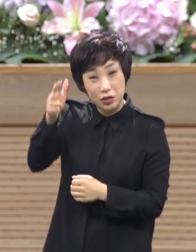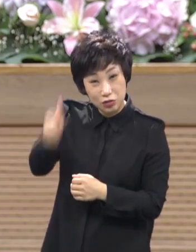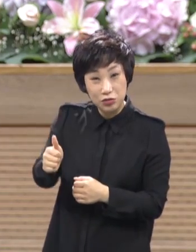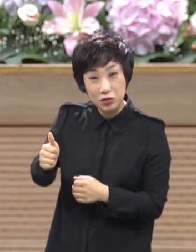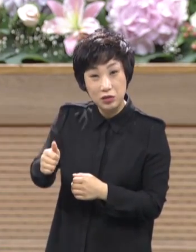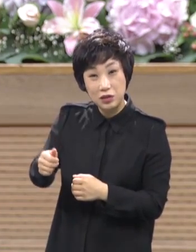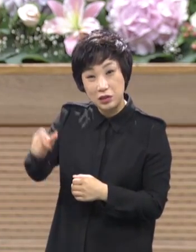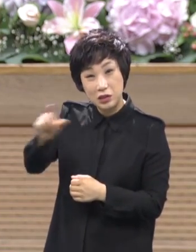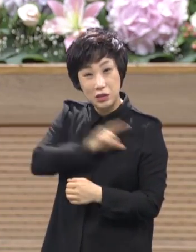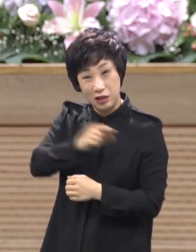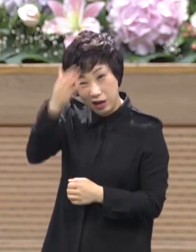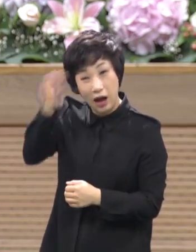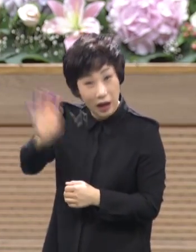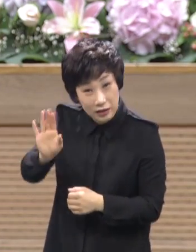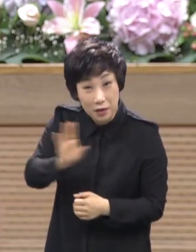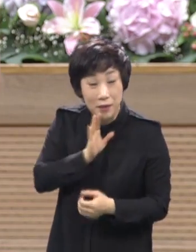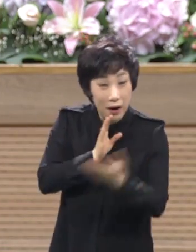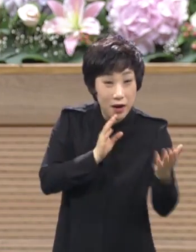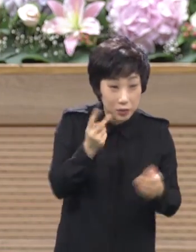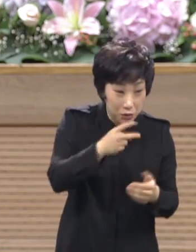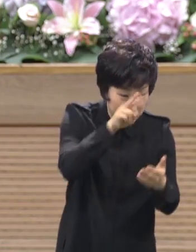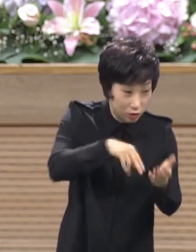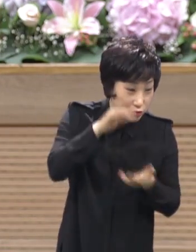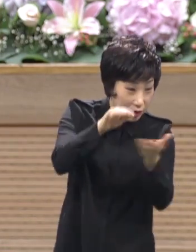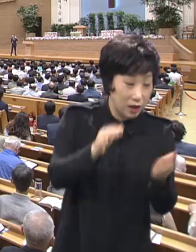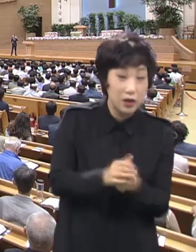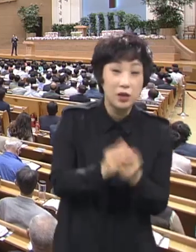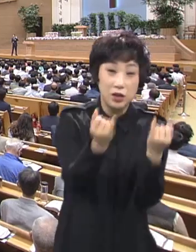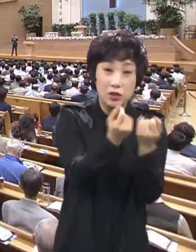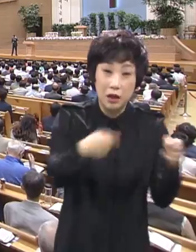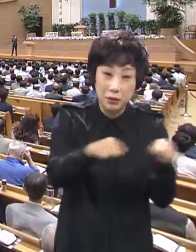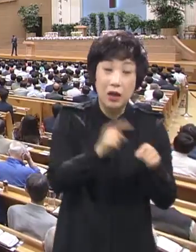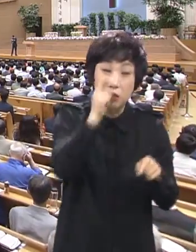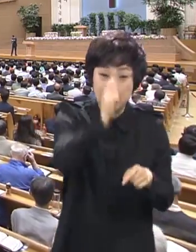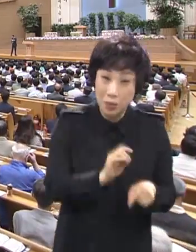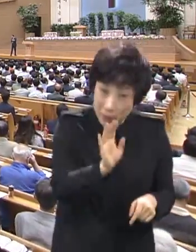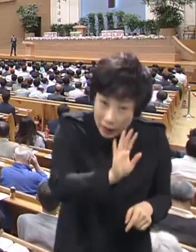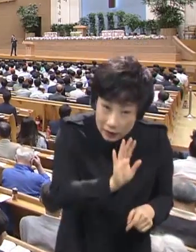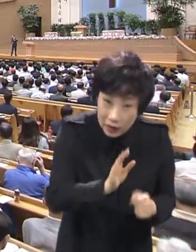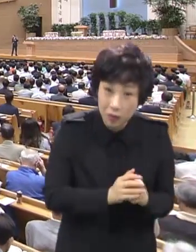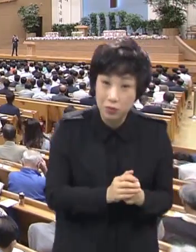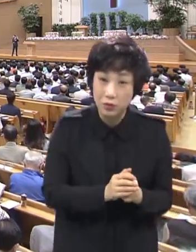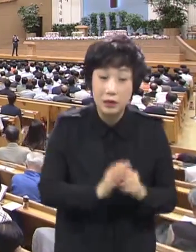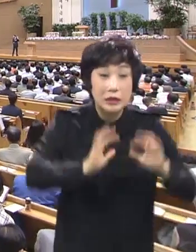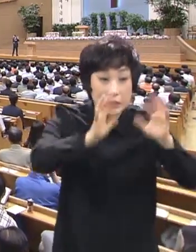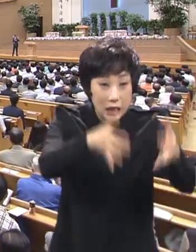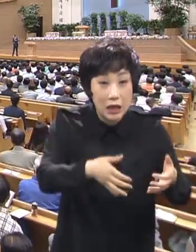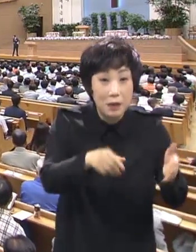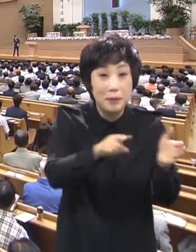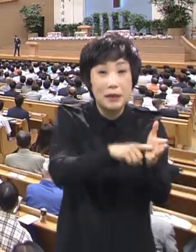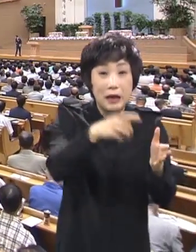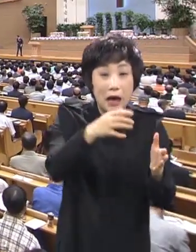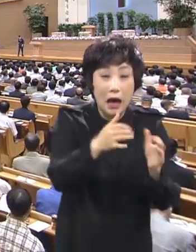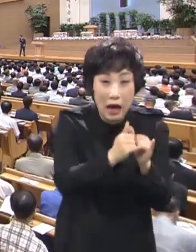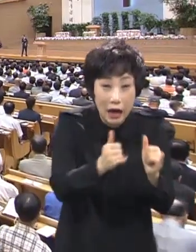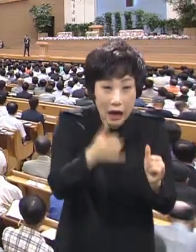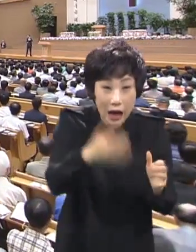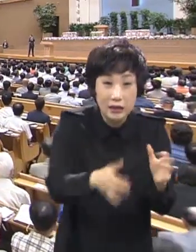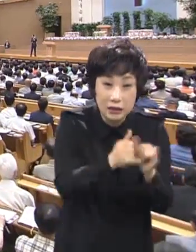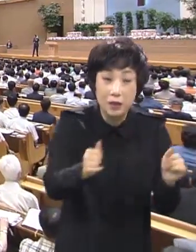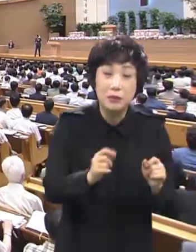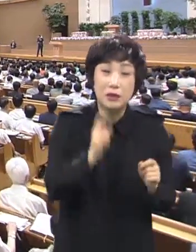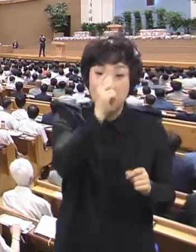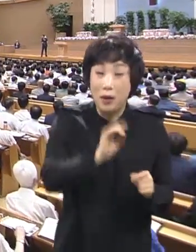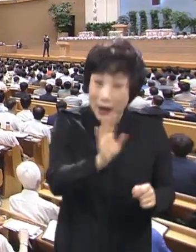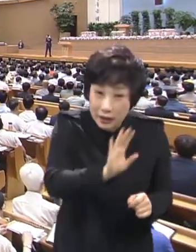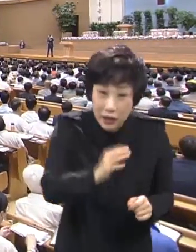또 읽어봐. 밑으로. 이 사람들은 여자로 더불어 더럽히지 아니하고, 이 사람들은 세상으로 더불어 더럽히지 아니하고,